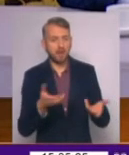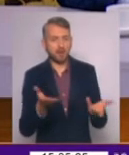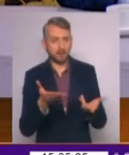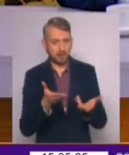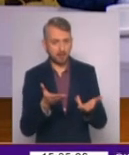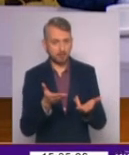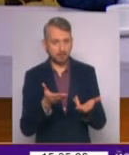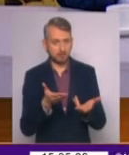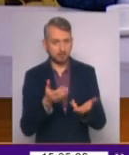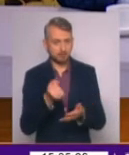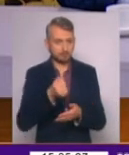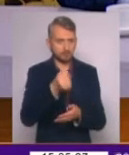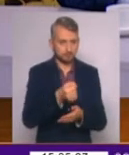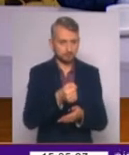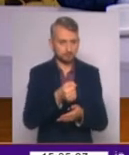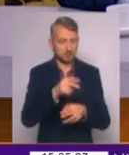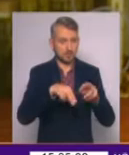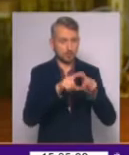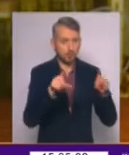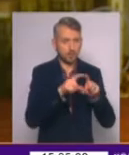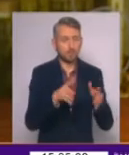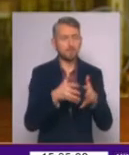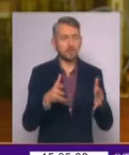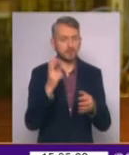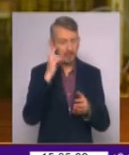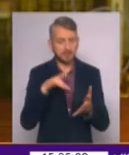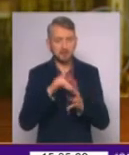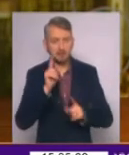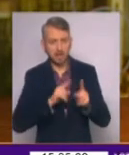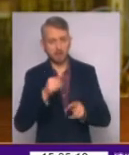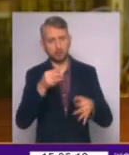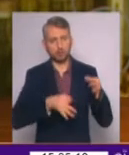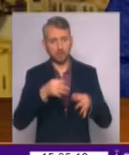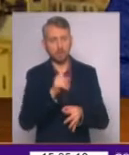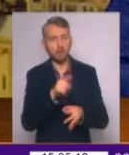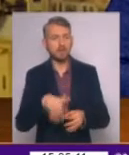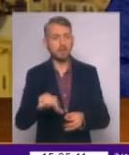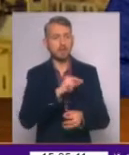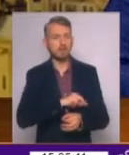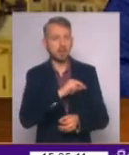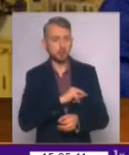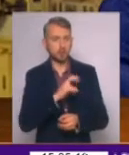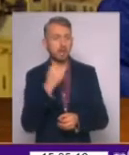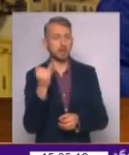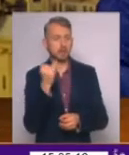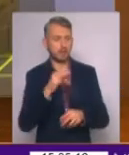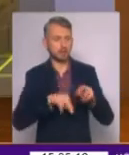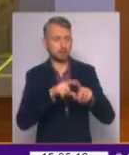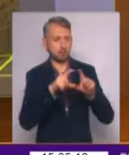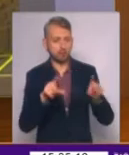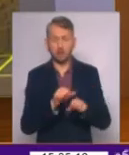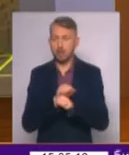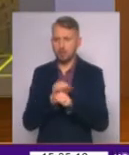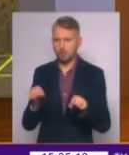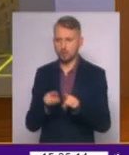поставлена цими забудовниками, і більшість, яка існує в Київській міській раді, і суди, вони всі працюють на інтереси забудовників. Не можна таким